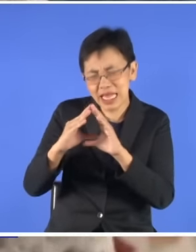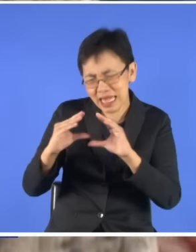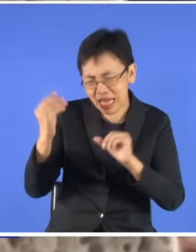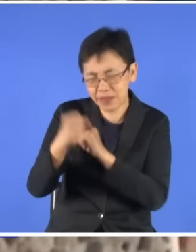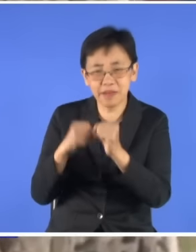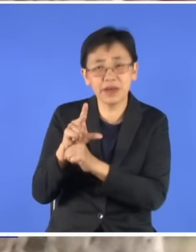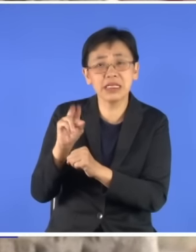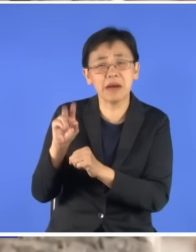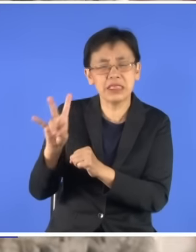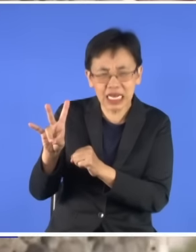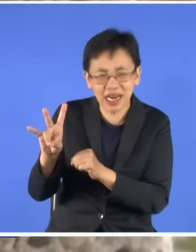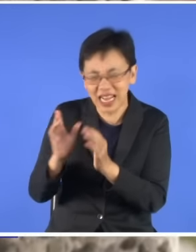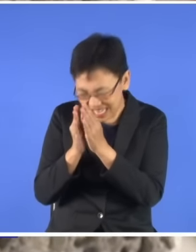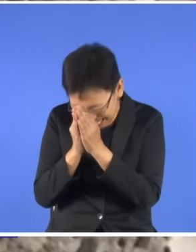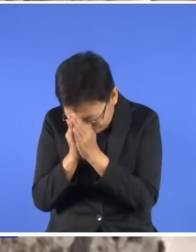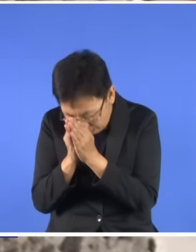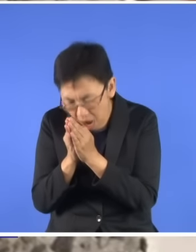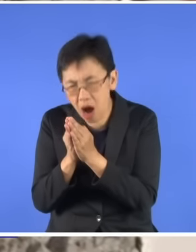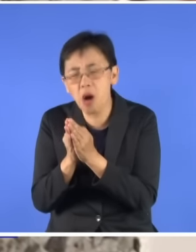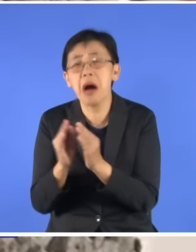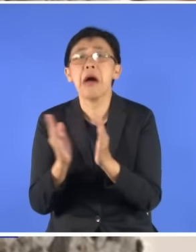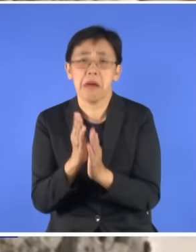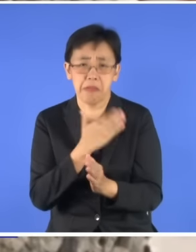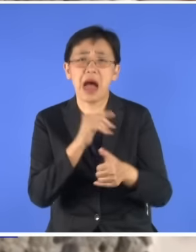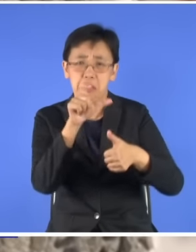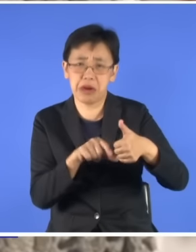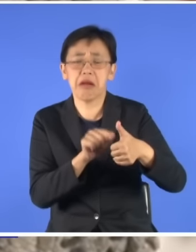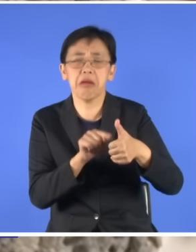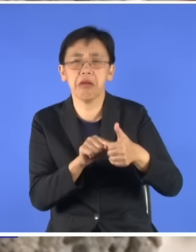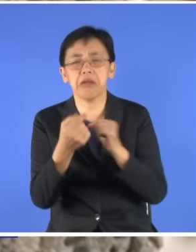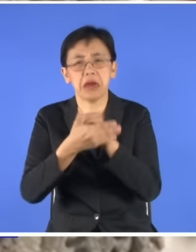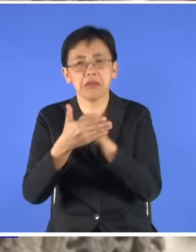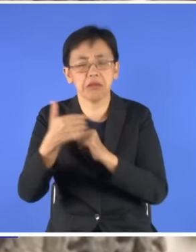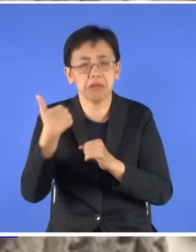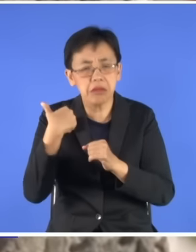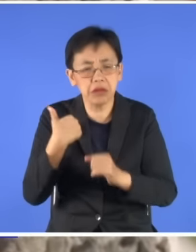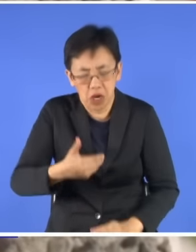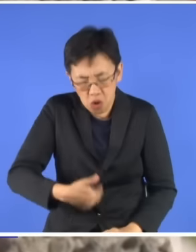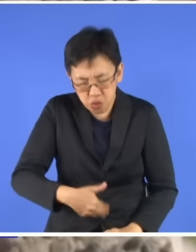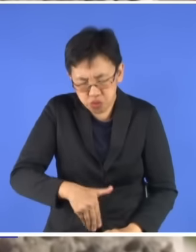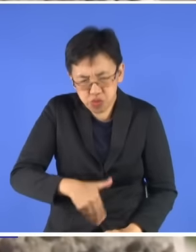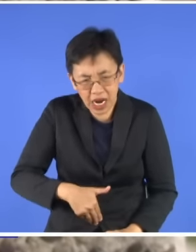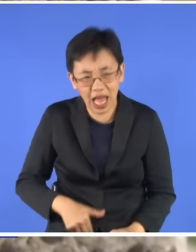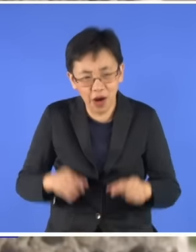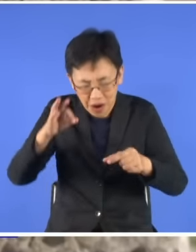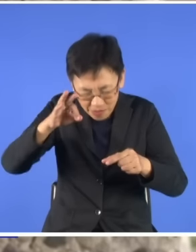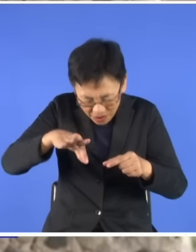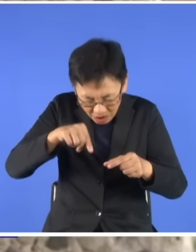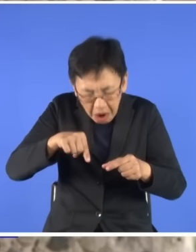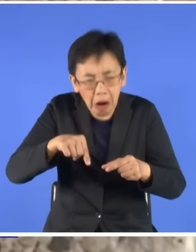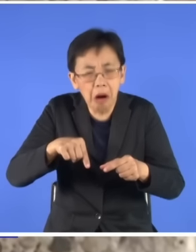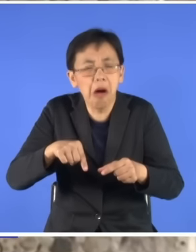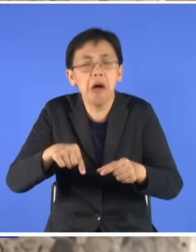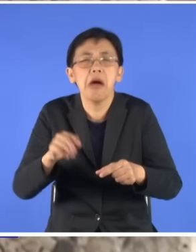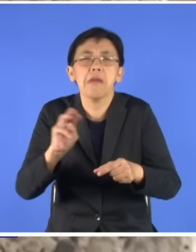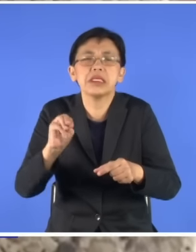ะครับเนี่ยฮะติดยาเสพติดฮะนี่นะครับปรากฏว่าไปตรวจปัสสาวะเนี่ยฮะปัสสาวะเนี่ยเป็นสีม่วงและก็มีพระลู